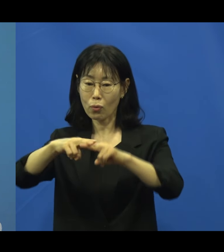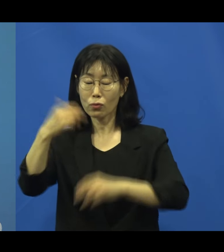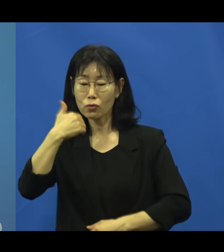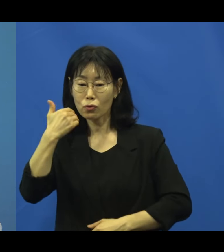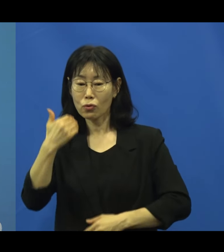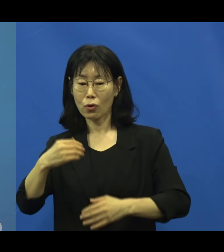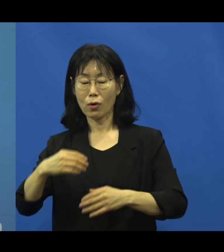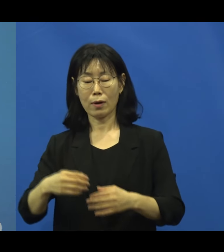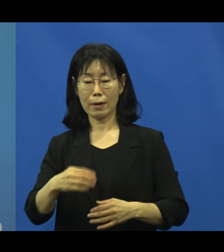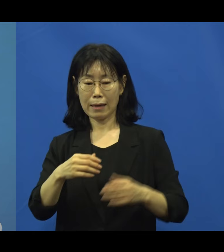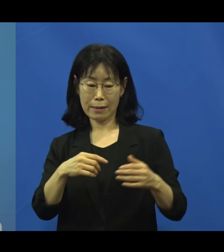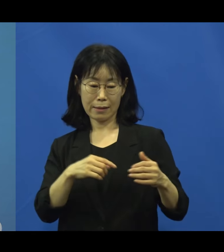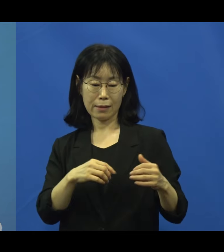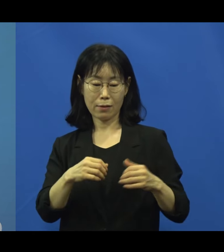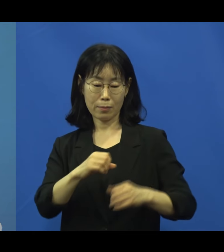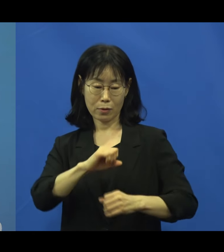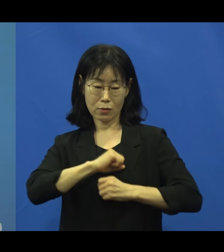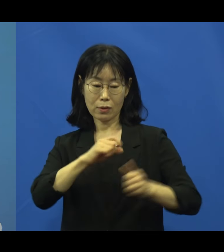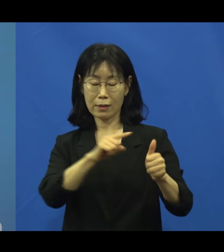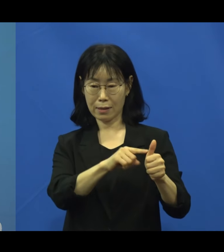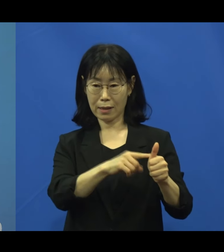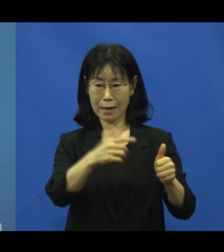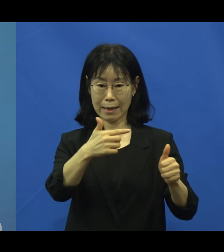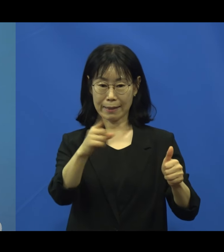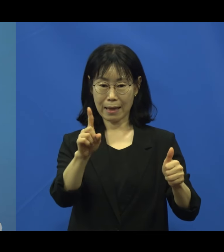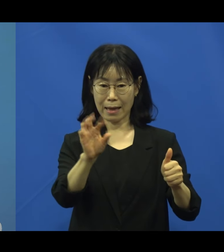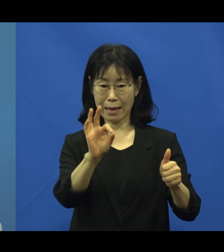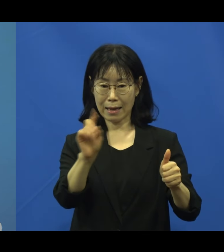2인자예요. 그러니까 그의 어깨에는 얼마나 별들이